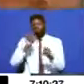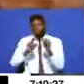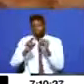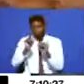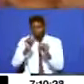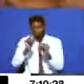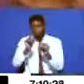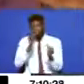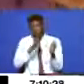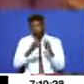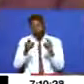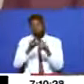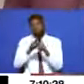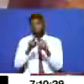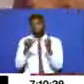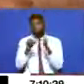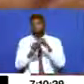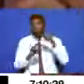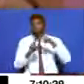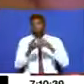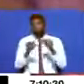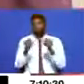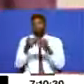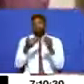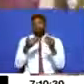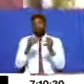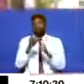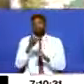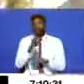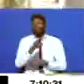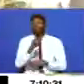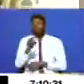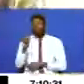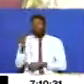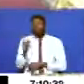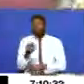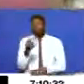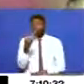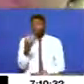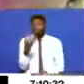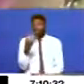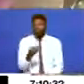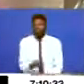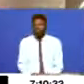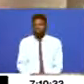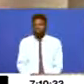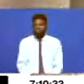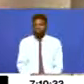22 mwezi Aprili. Na sio kware, dira ya magwiji.